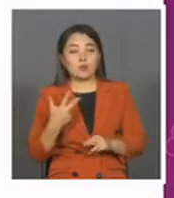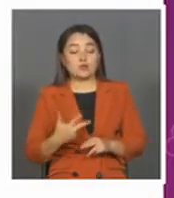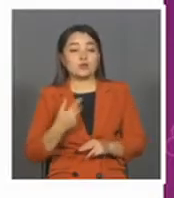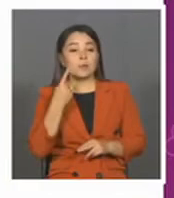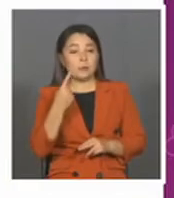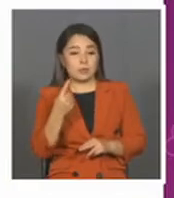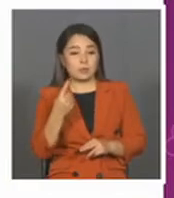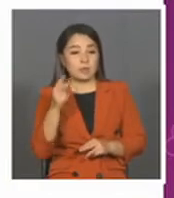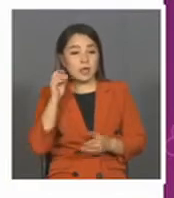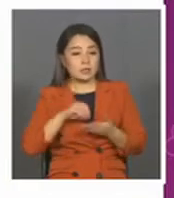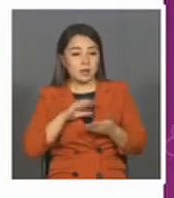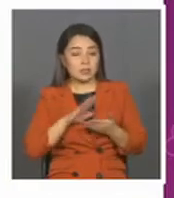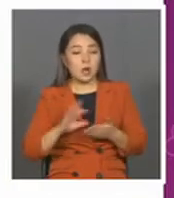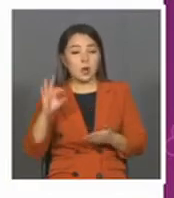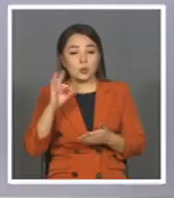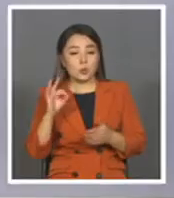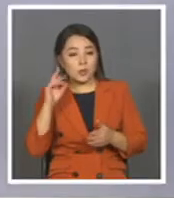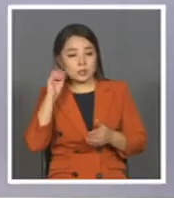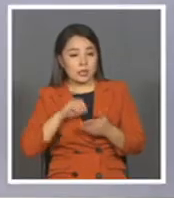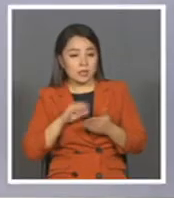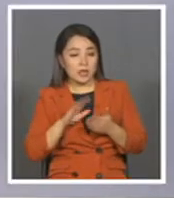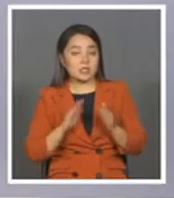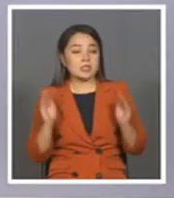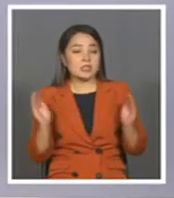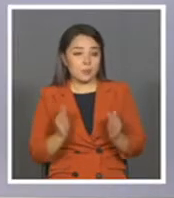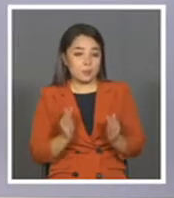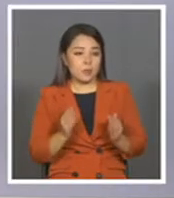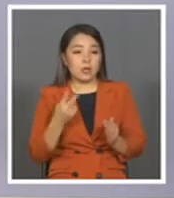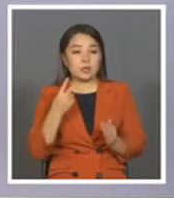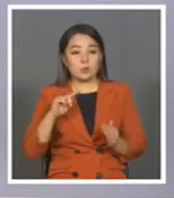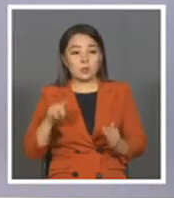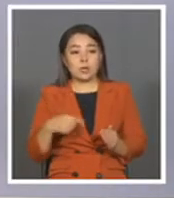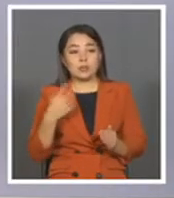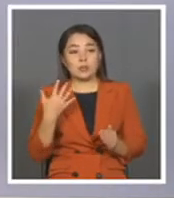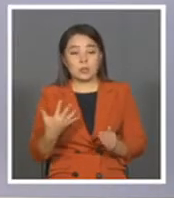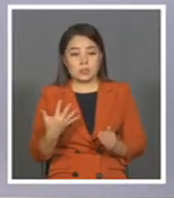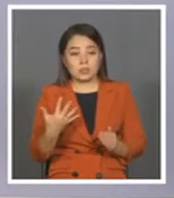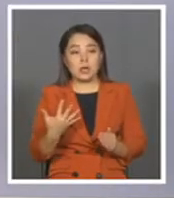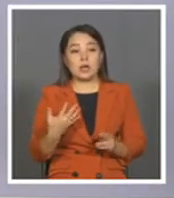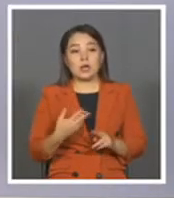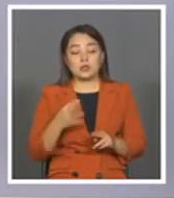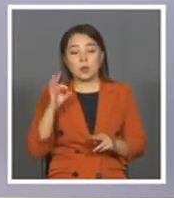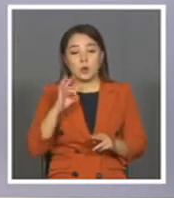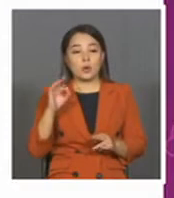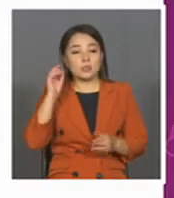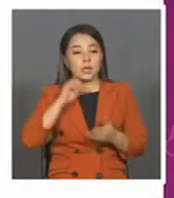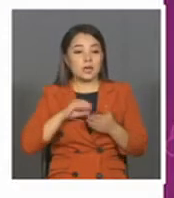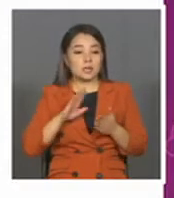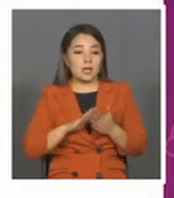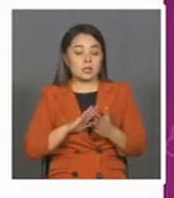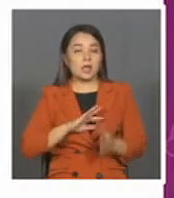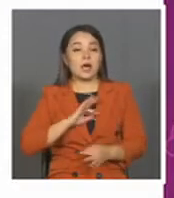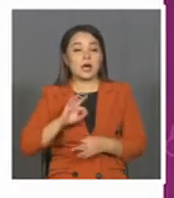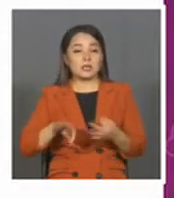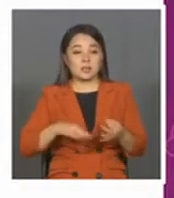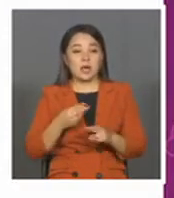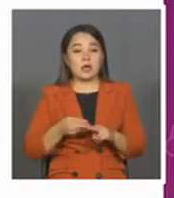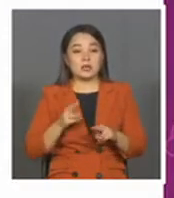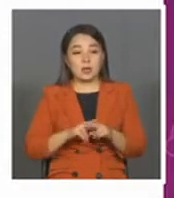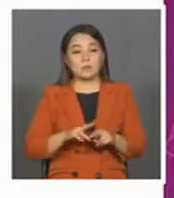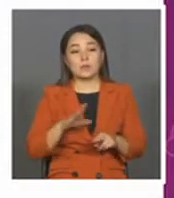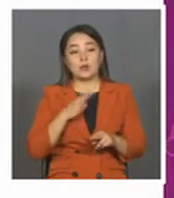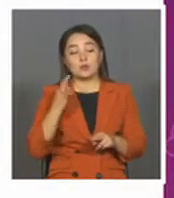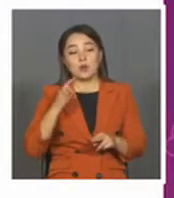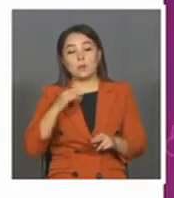саны 0 санынан кем болады. 2 бүтін 105 саны 0 санынан артық екен. Және де соңғы